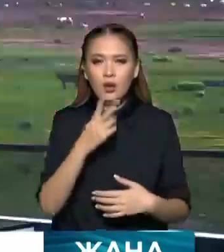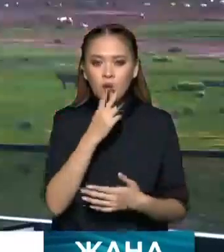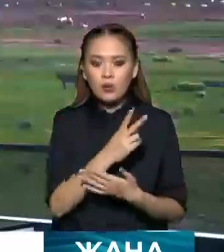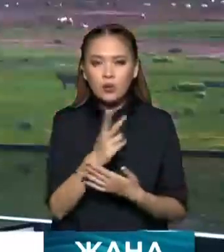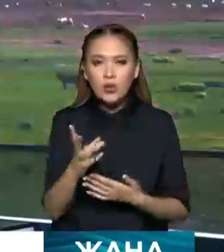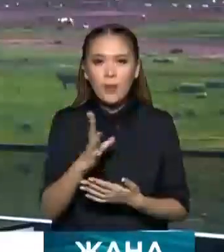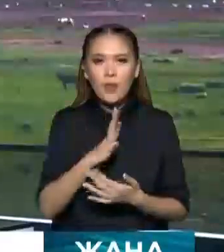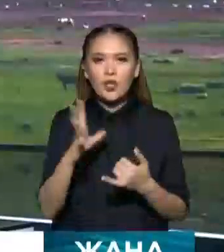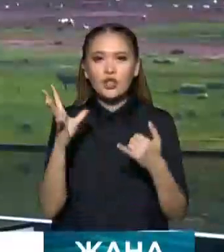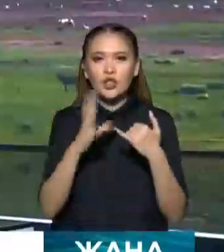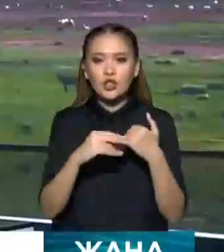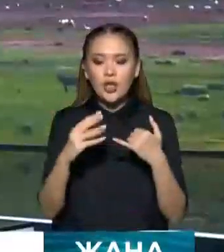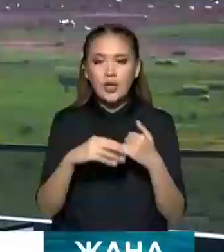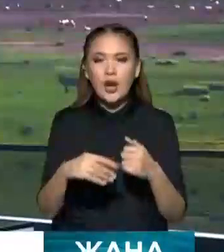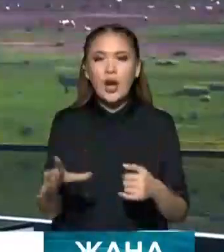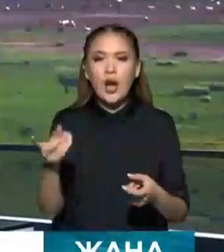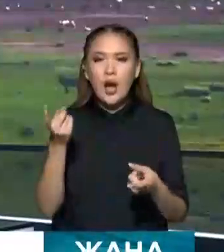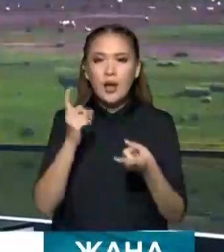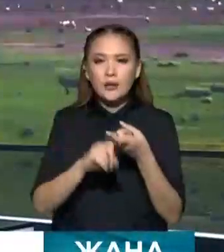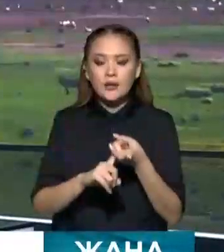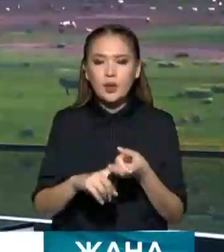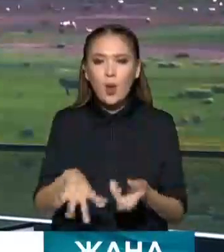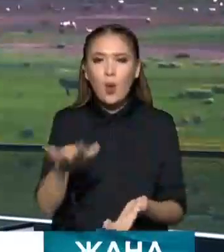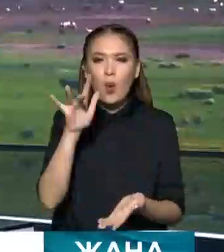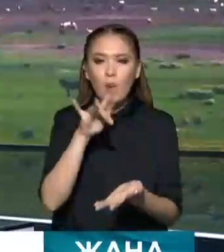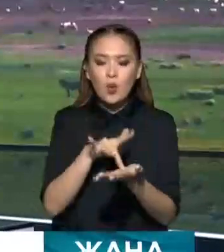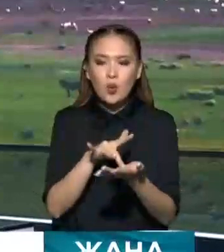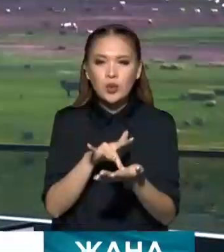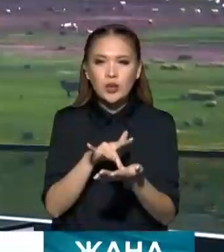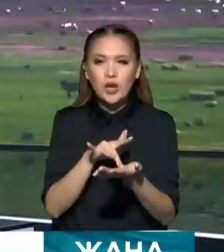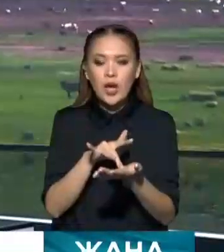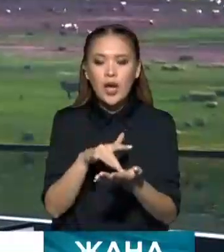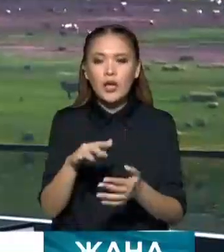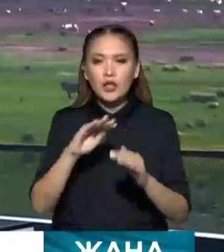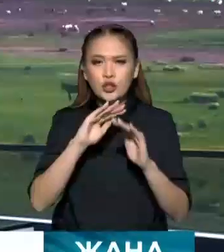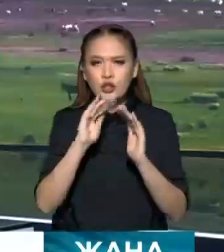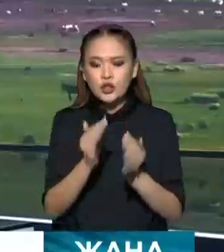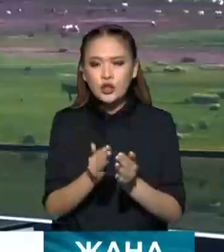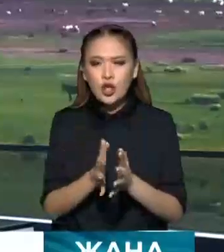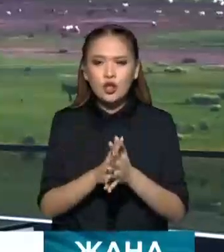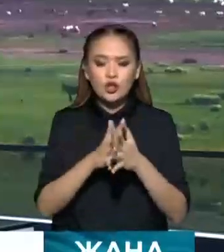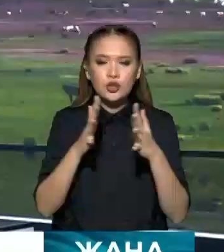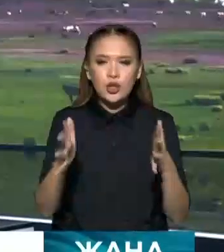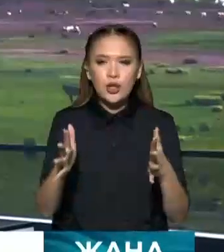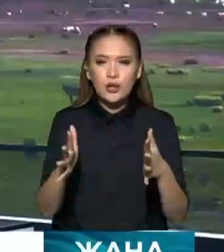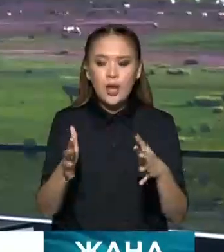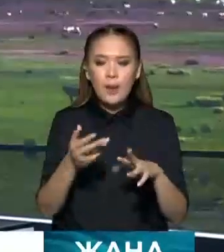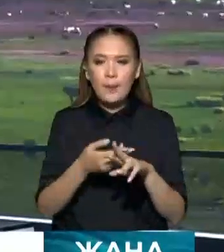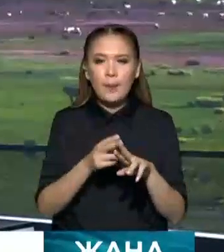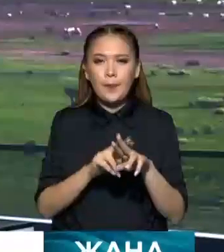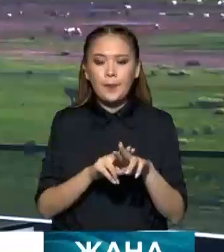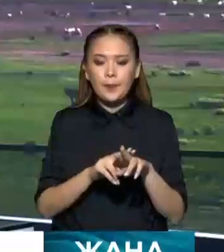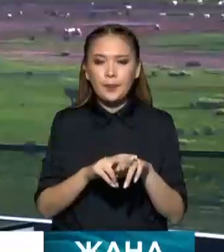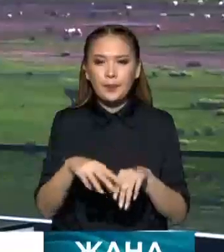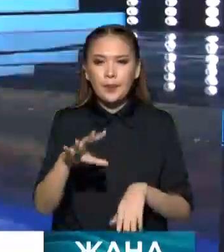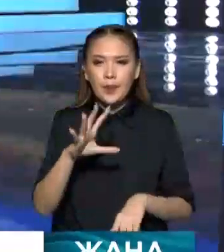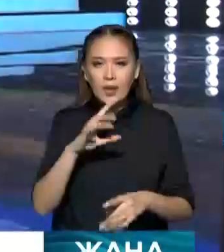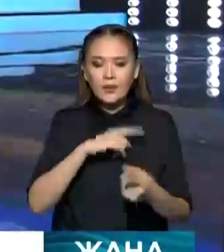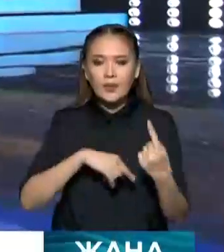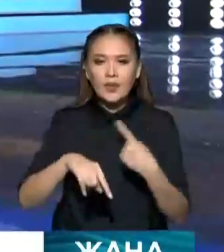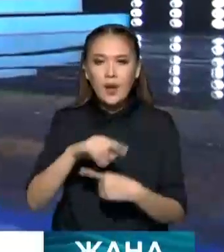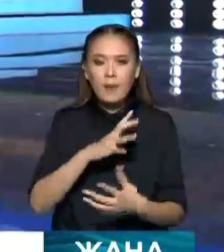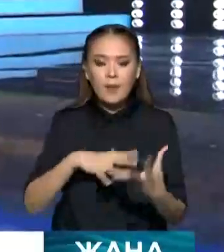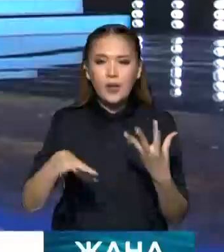жер телімдеріне қатысты мынау орта және кіші бизнеске енді мораторий болмайды. Ол жерлердің